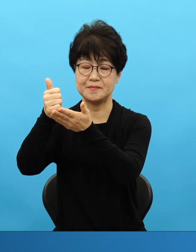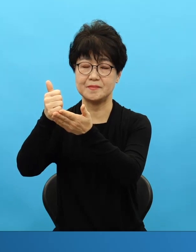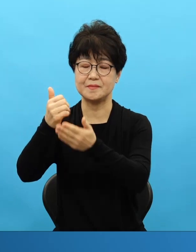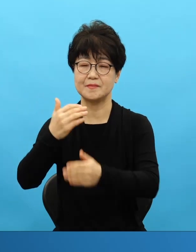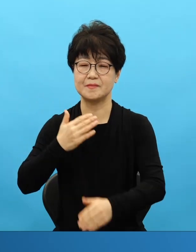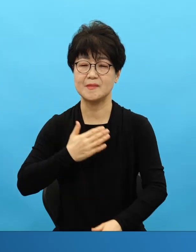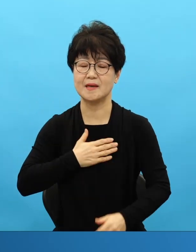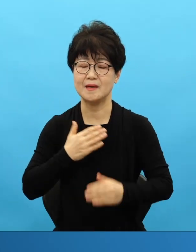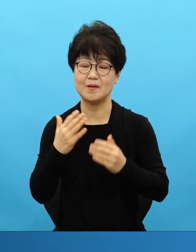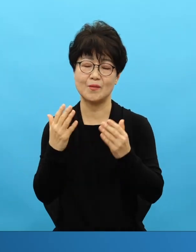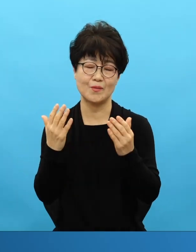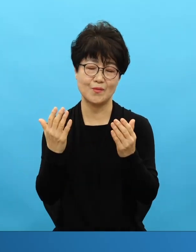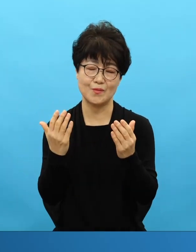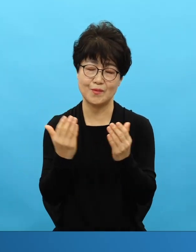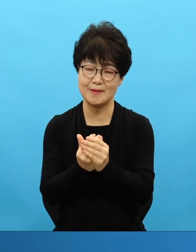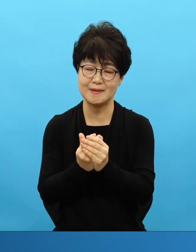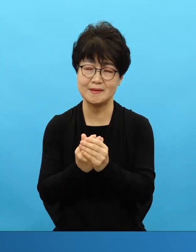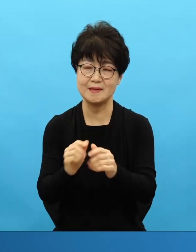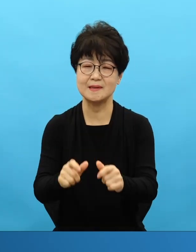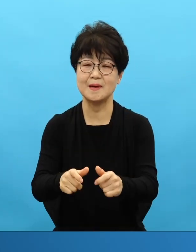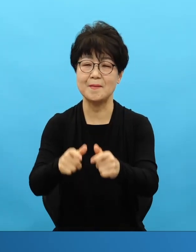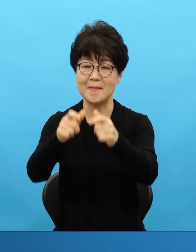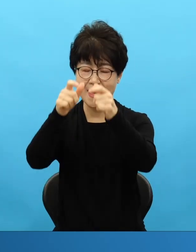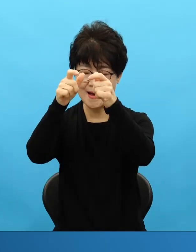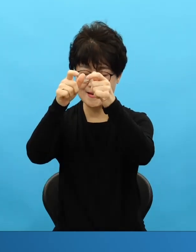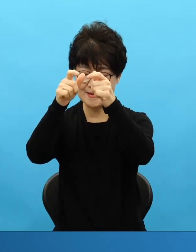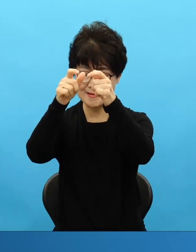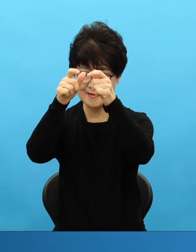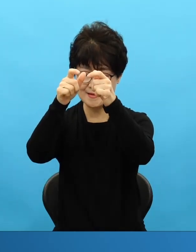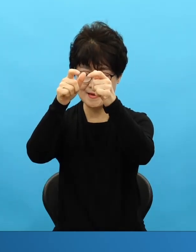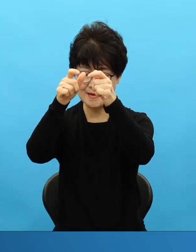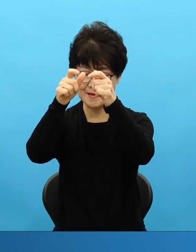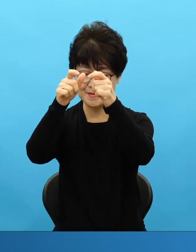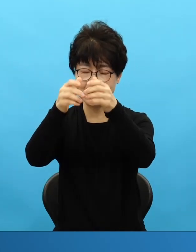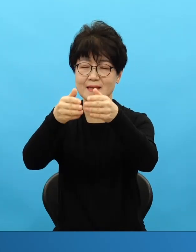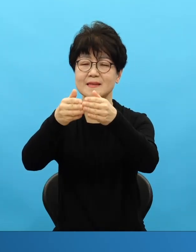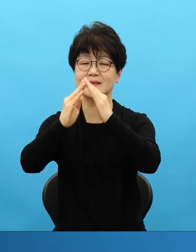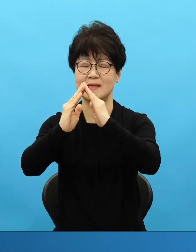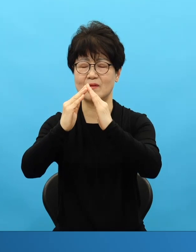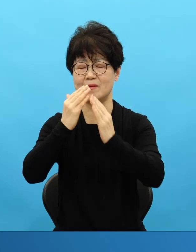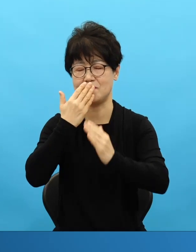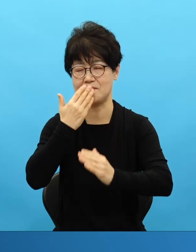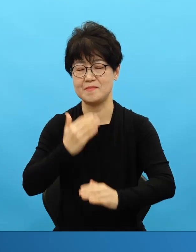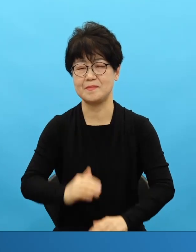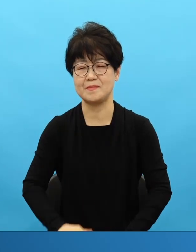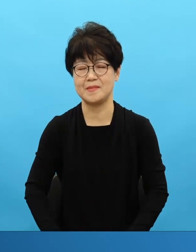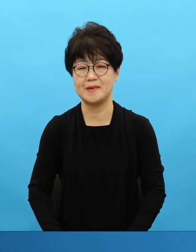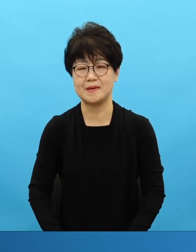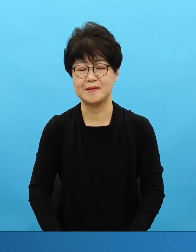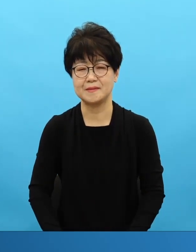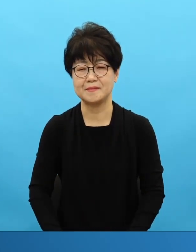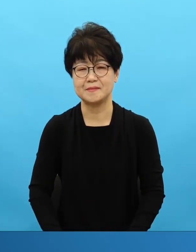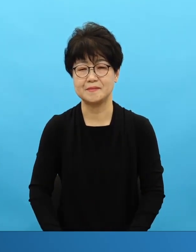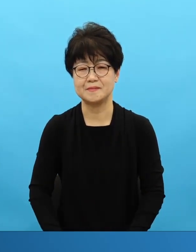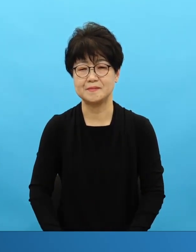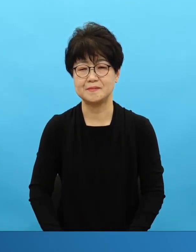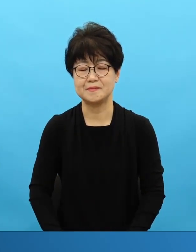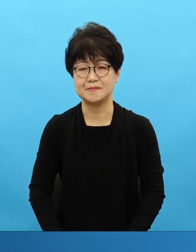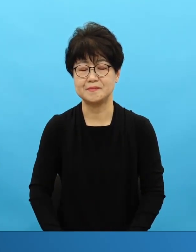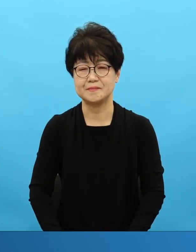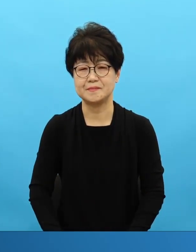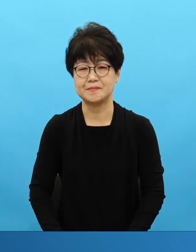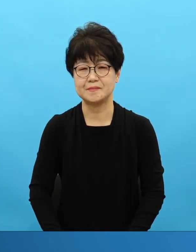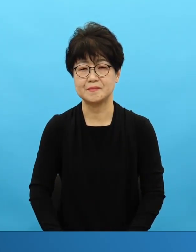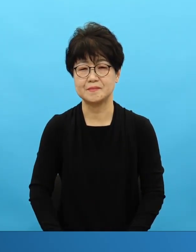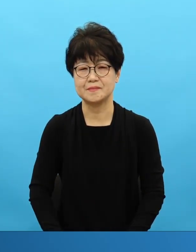절대 망대를 세워 주실 겁니다. God will raise my absolute partisan. 반드시 그렇습니다. That is absolutely the case.